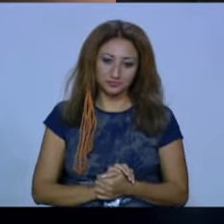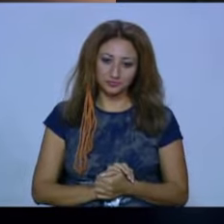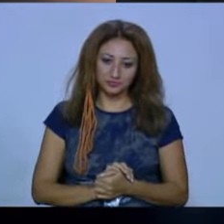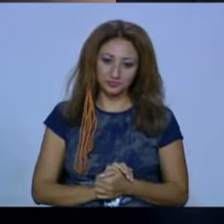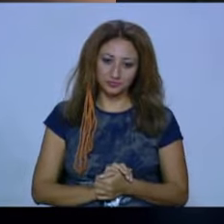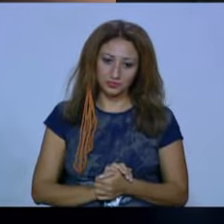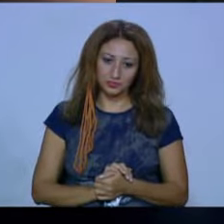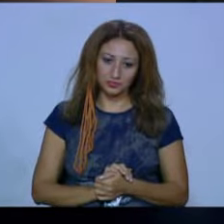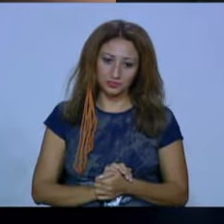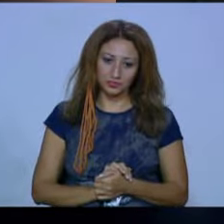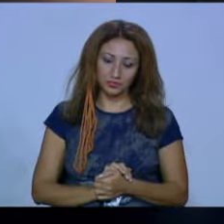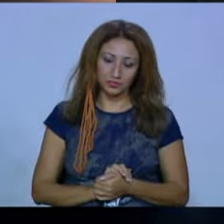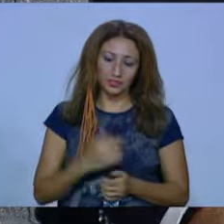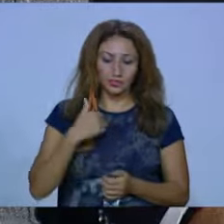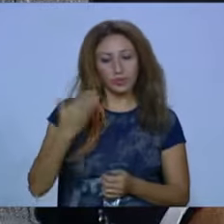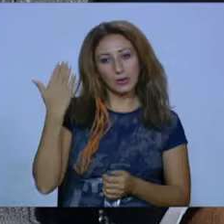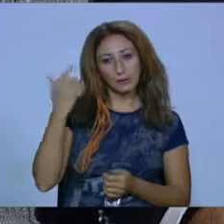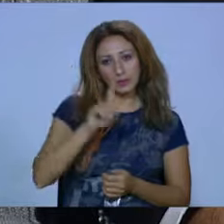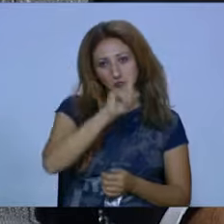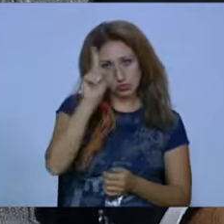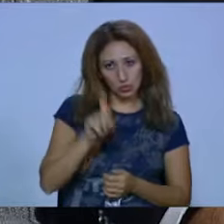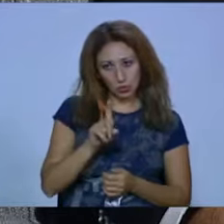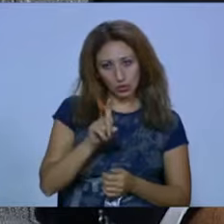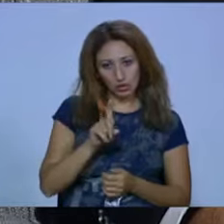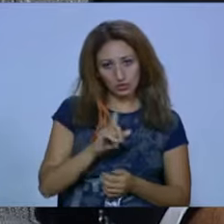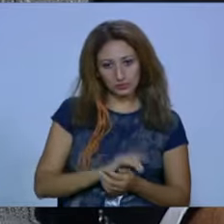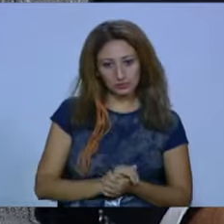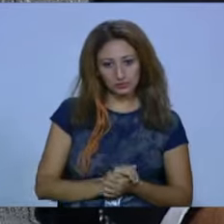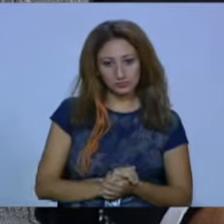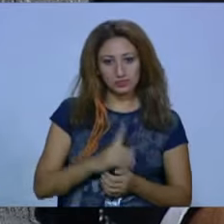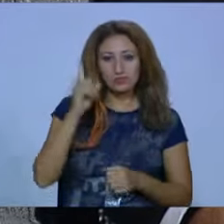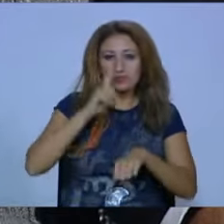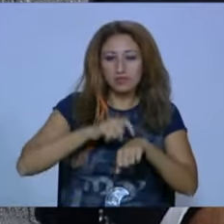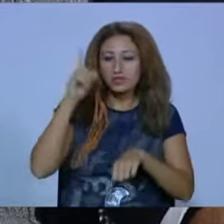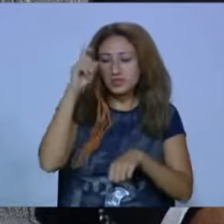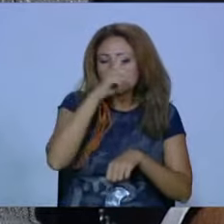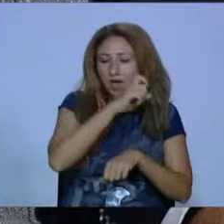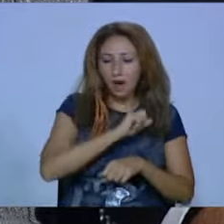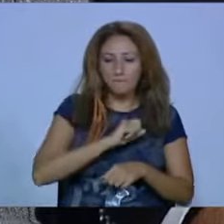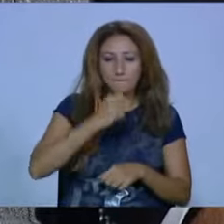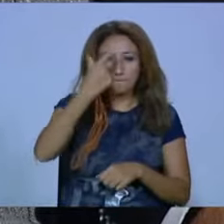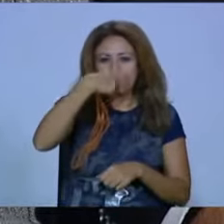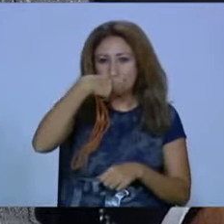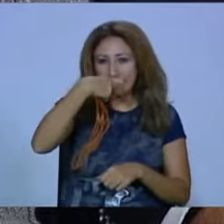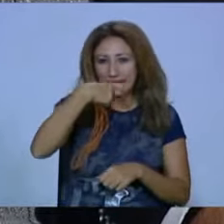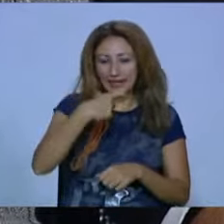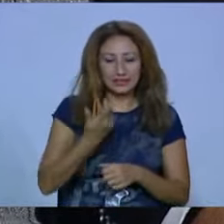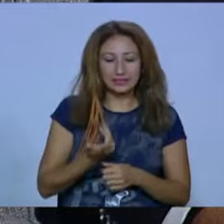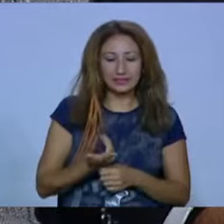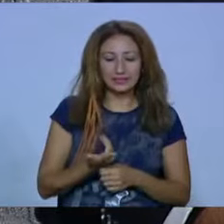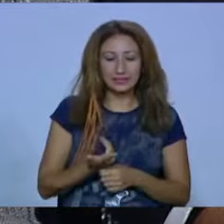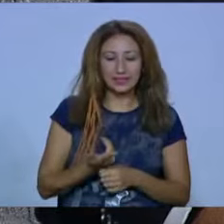أنا فاكر سألتك مرة سؤال وقلت لك اللحظة الصعبة في حياتك اللي بكيت فيها، قلت